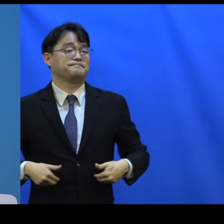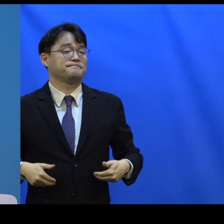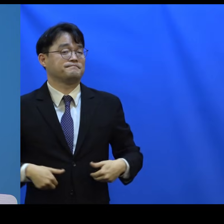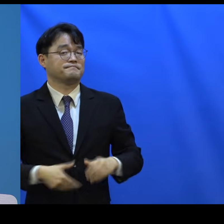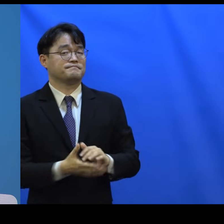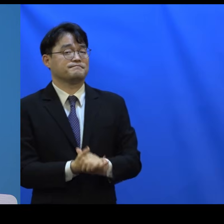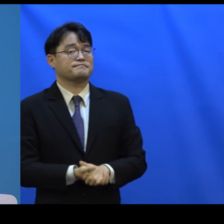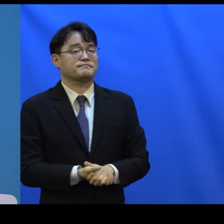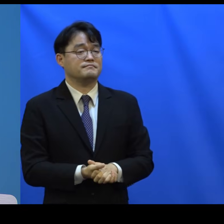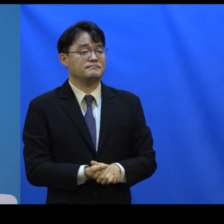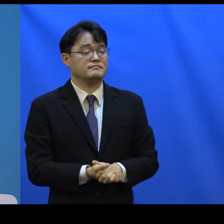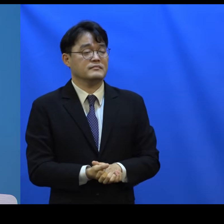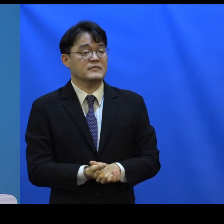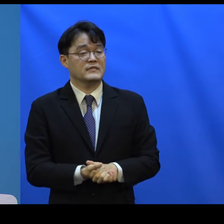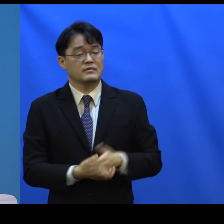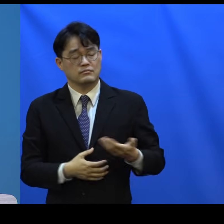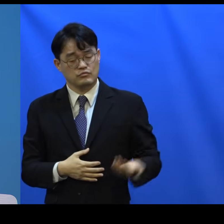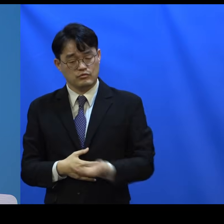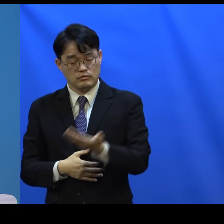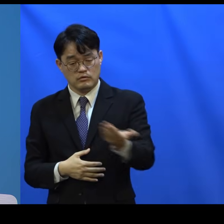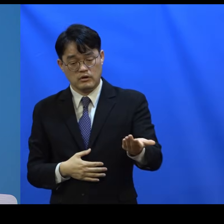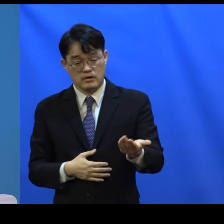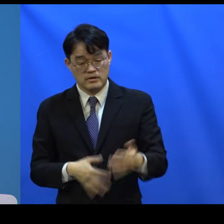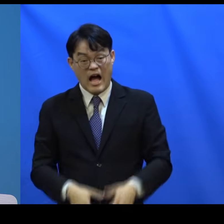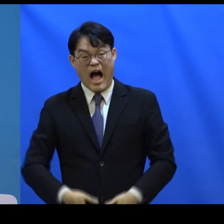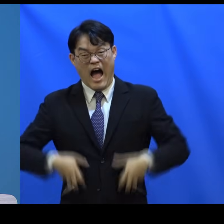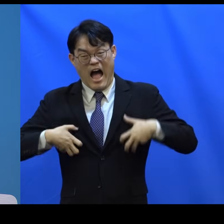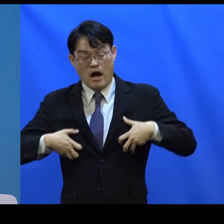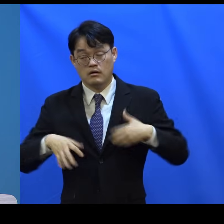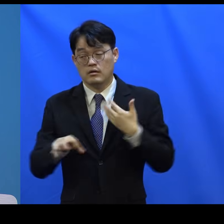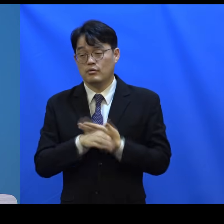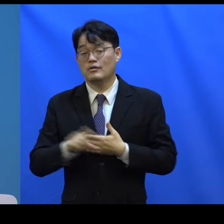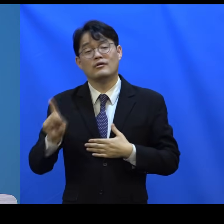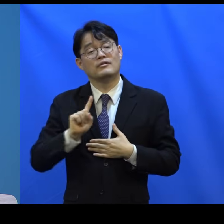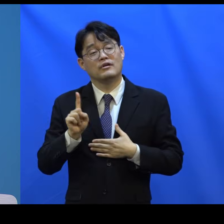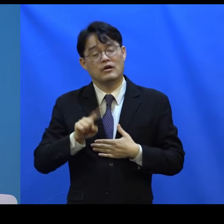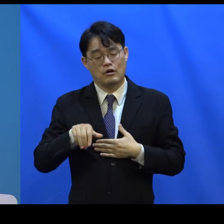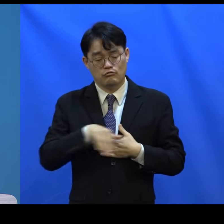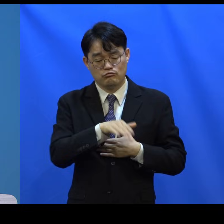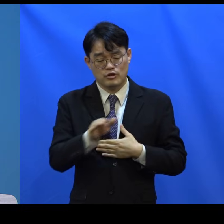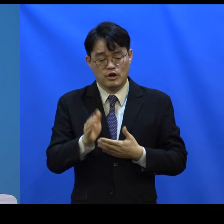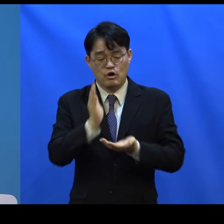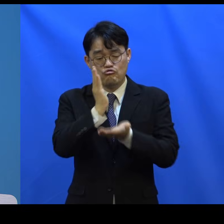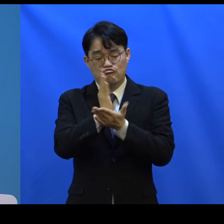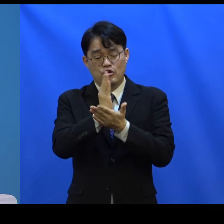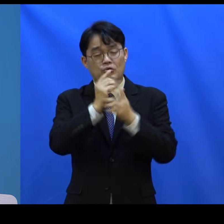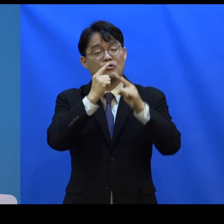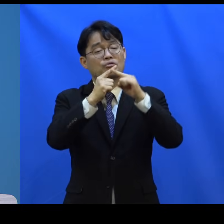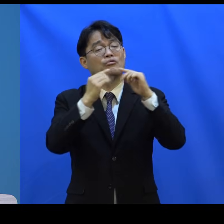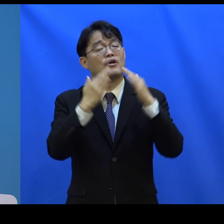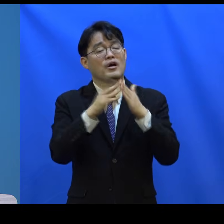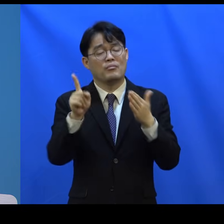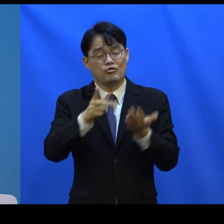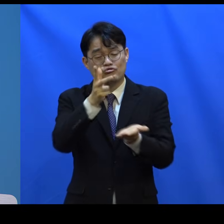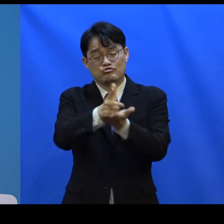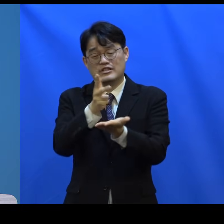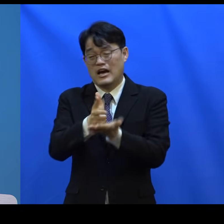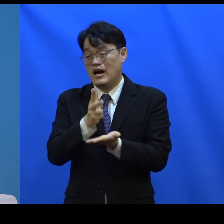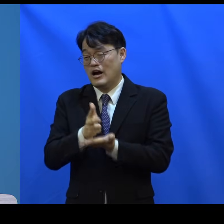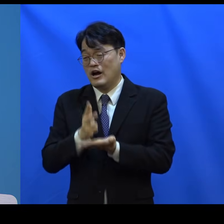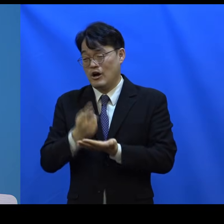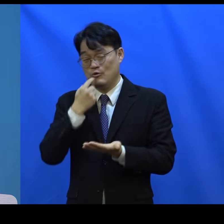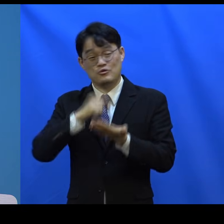오다가 주차가 또 쉽지 않죠. 우리가 주차 공간이 굉장히 좋은 편인데도 교인들이 워낙 많으니까 이게 쉽지 않잖아요.